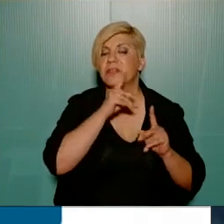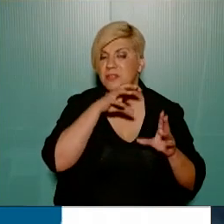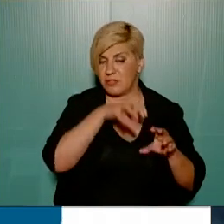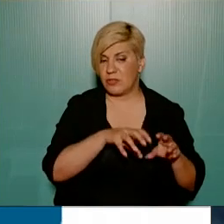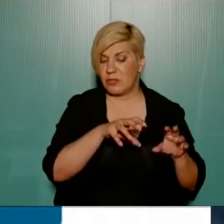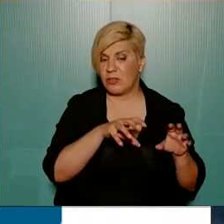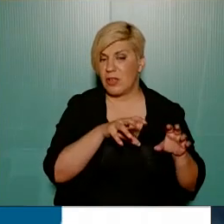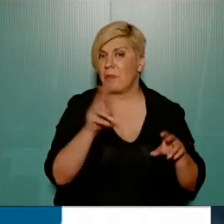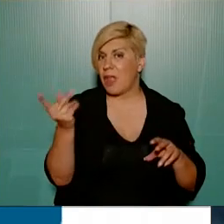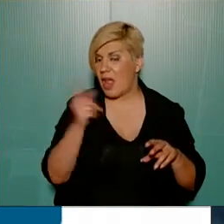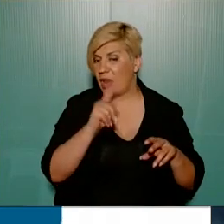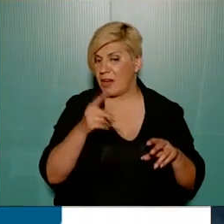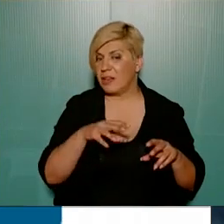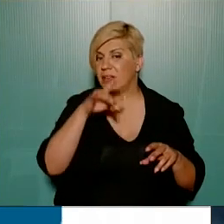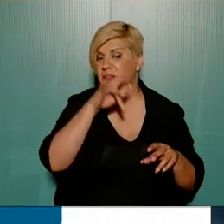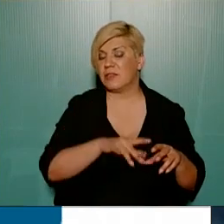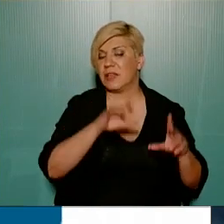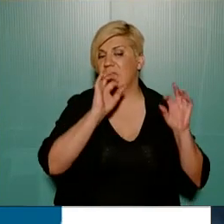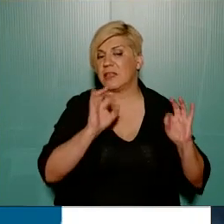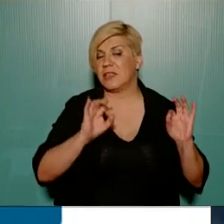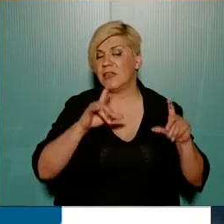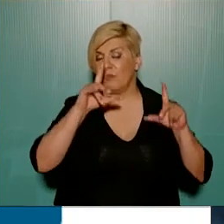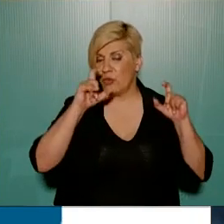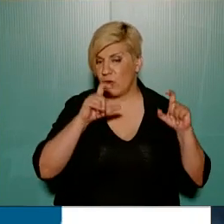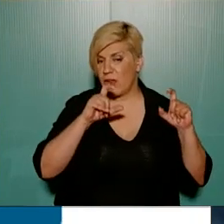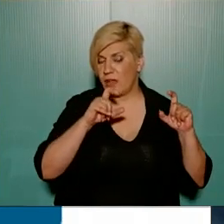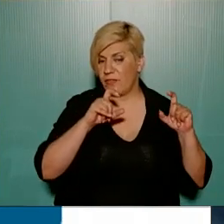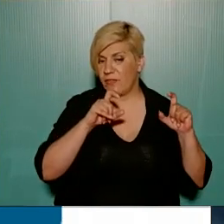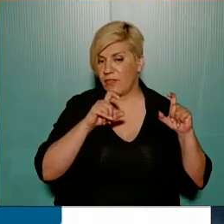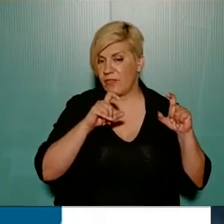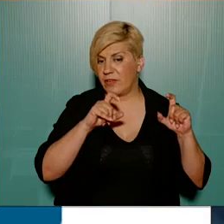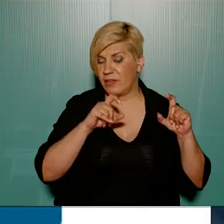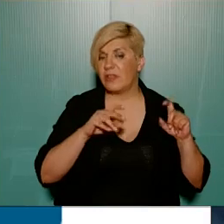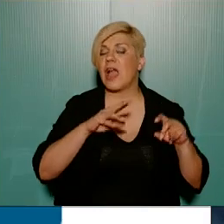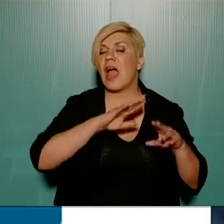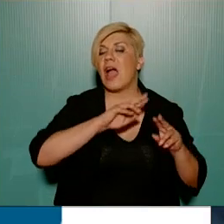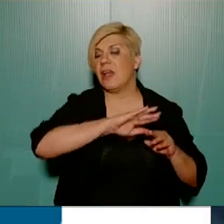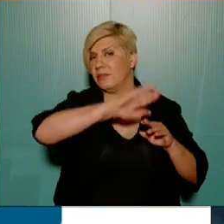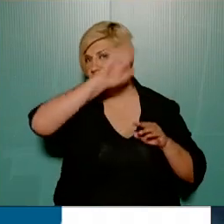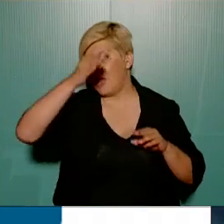ένα από αυτά τα παγόνια, στην κλασική φωτογραφία που δείχνουμε με την αψίδα του γαλερίου.